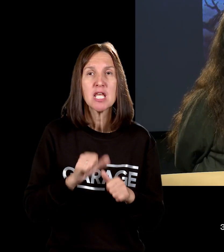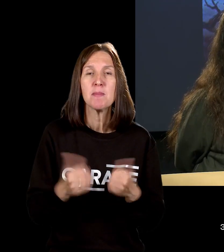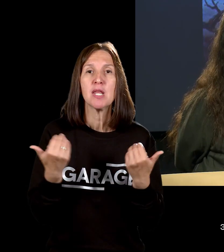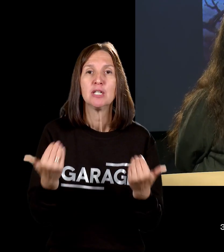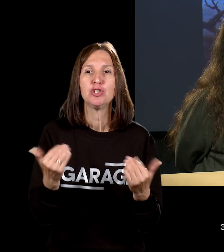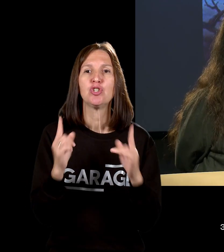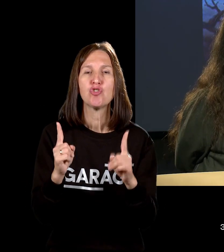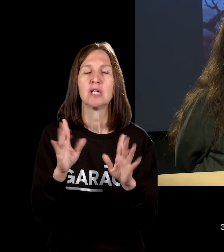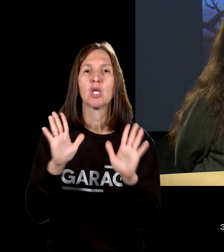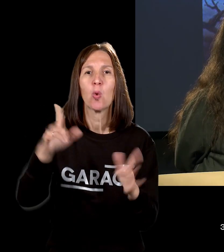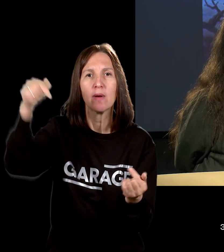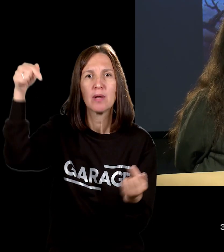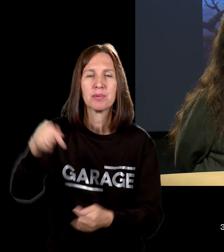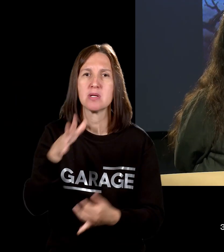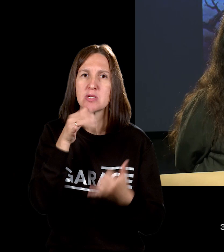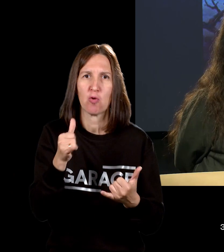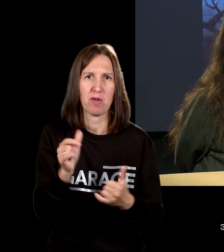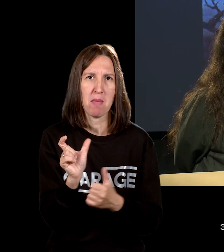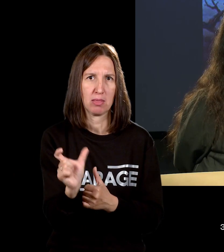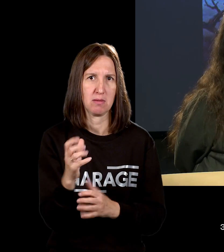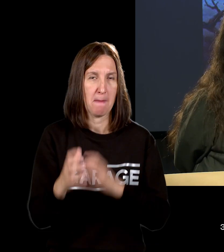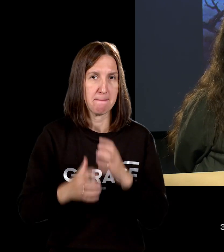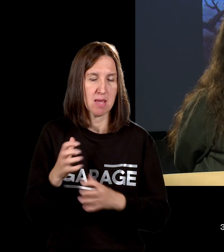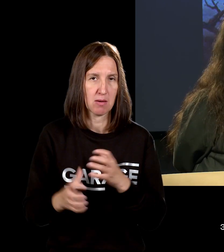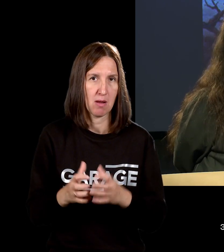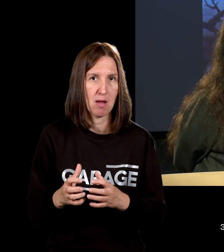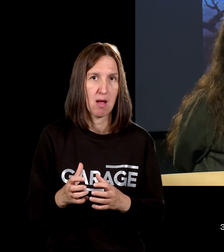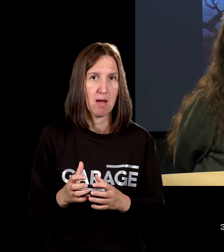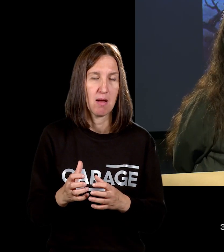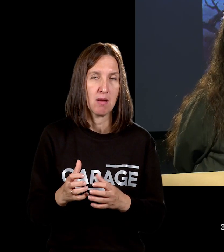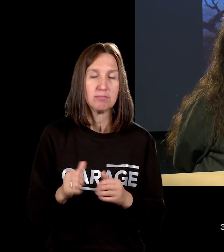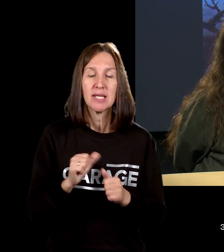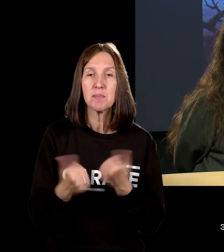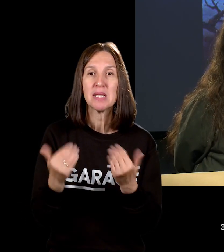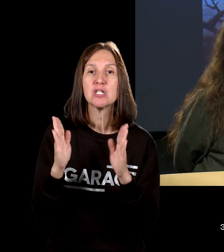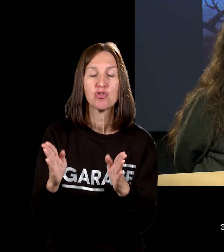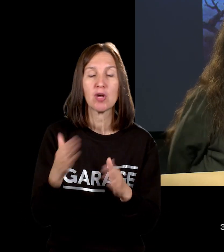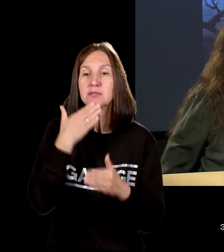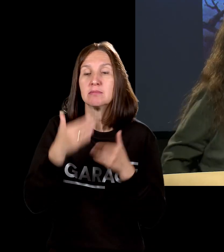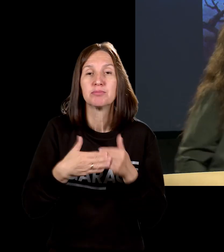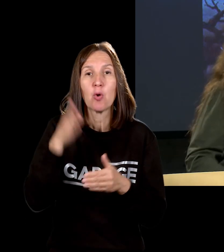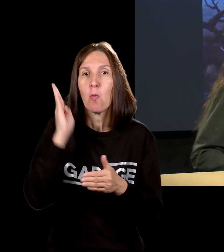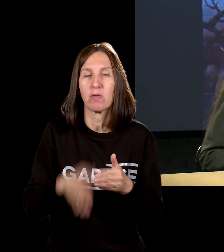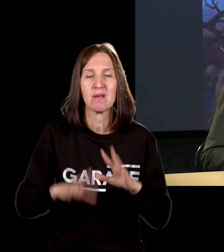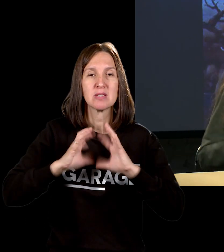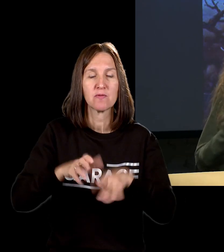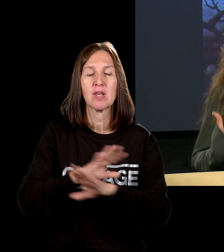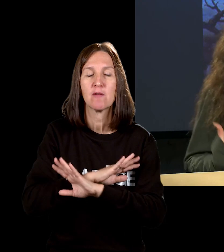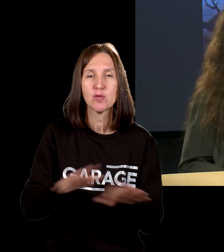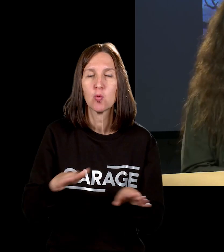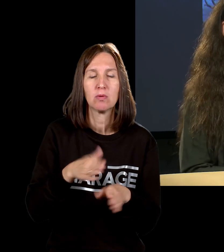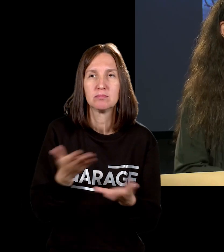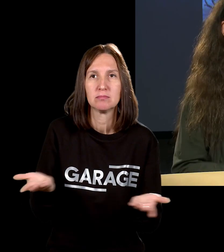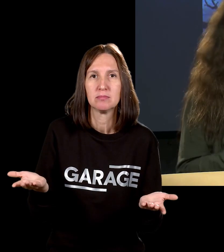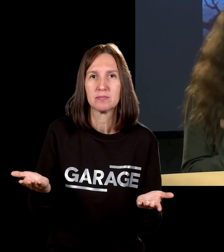какая-то часть современности, да, это не такой эсхатология, да, вот как бы конец света наступает сейчас, потому что мир